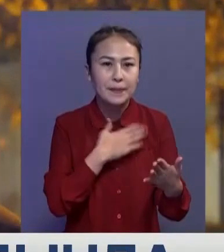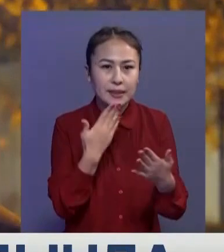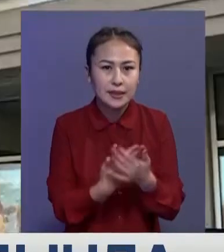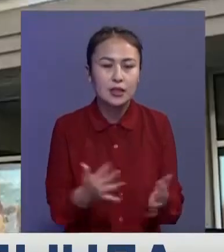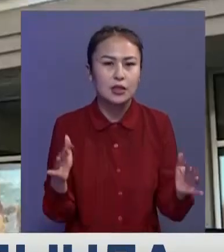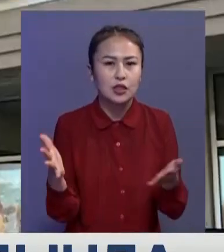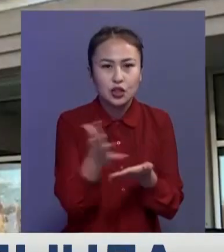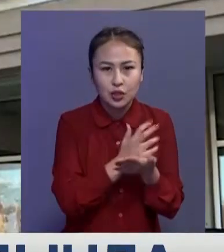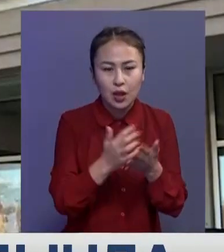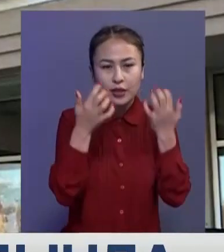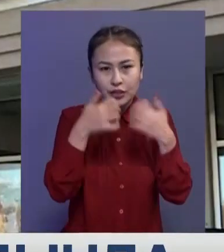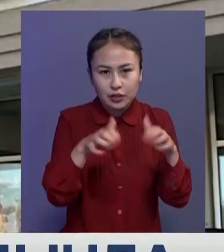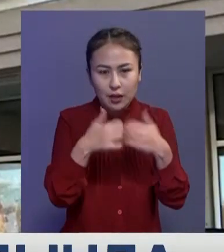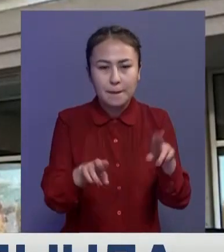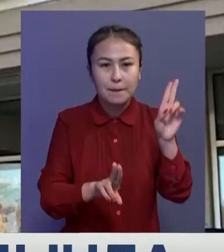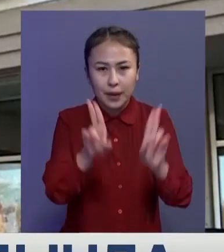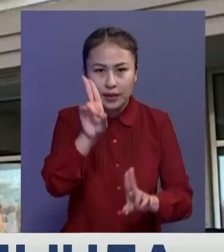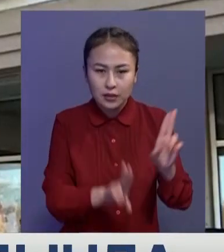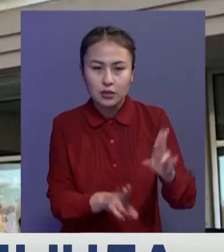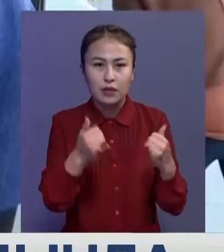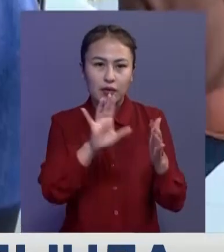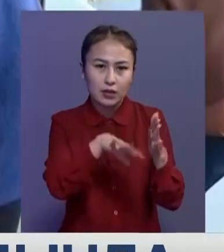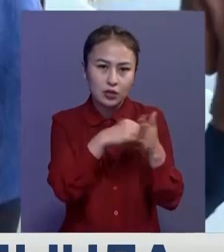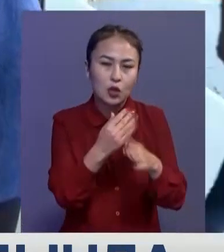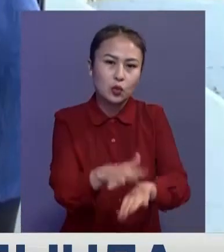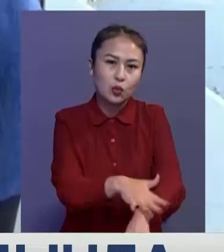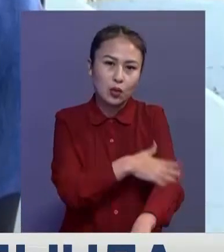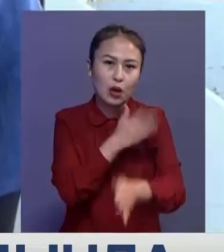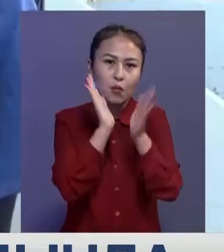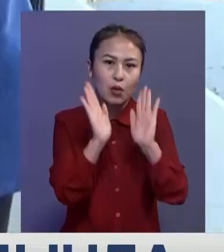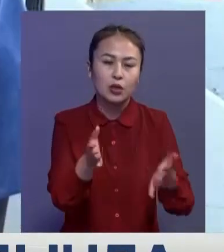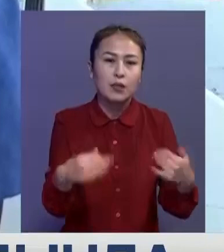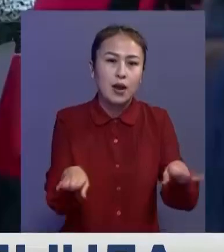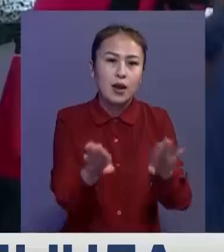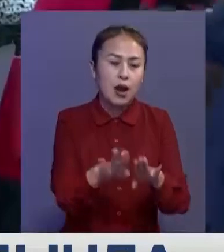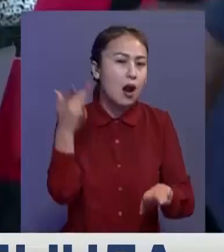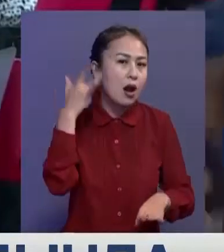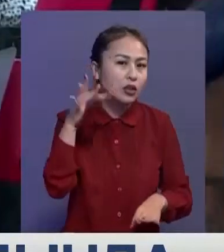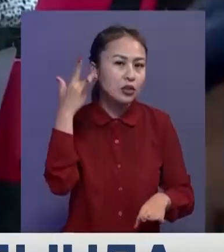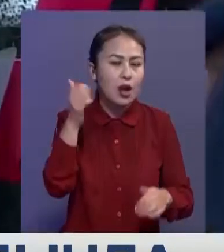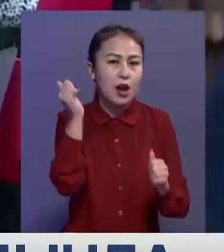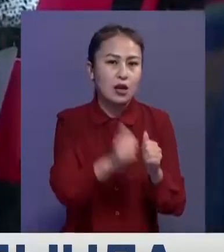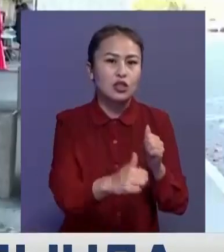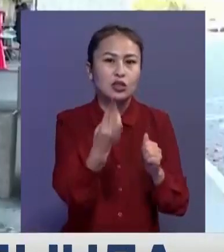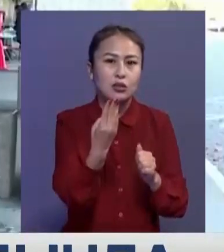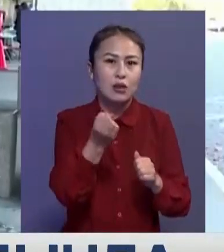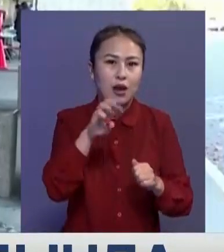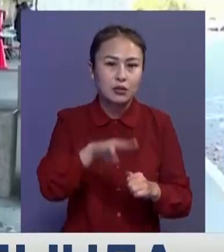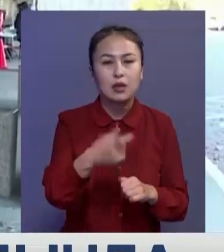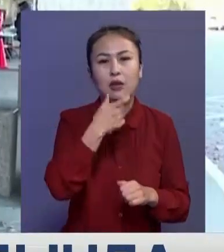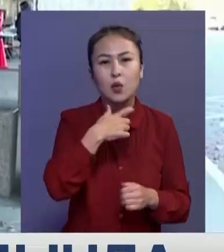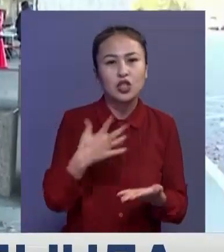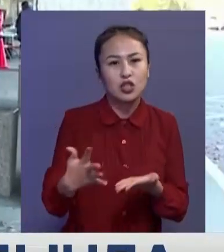жинау барысы, ол процесі әдеттегіден де ұзақ уақытқа созылады. Дегенмен ақшта әр штат дауыстарды